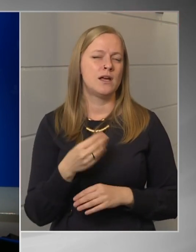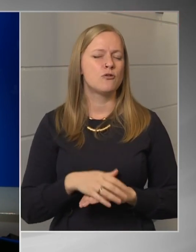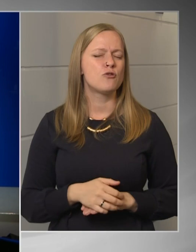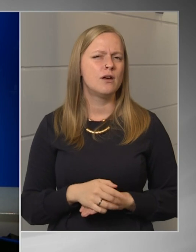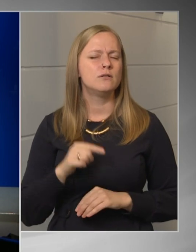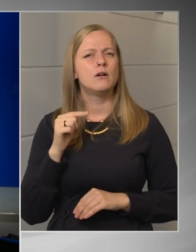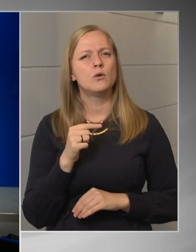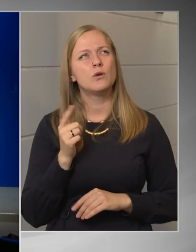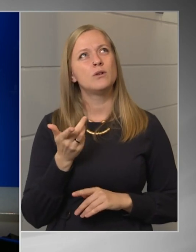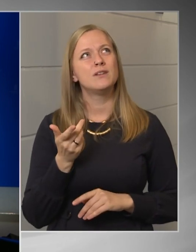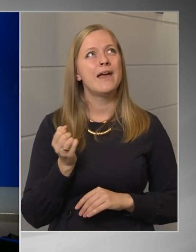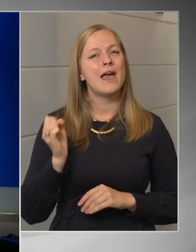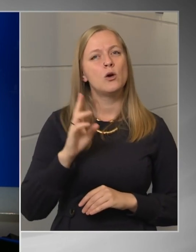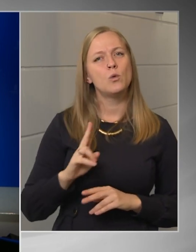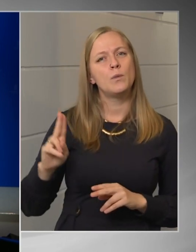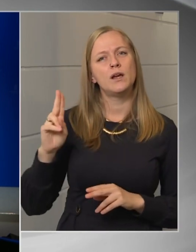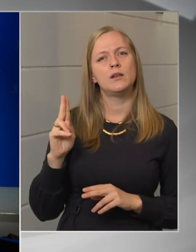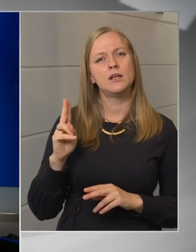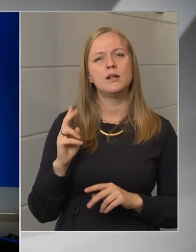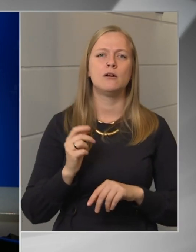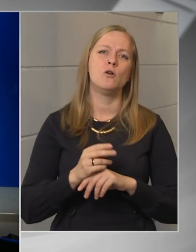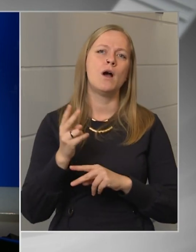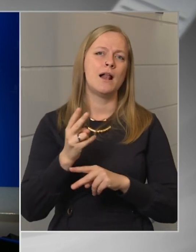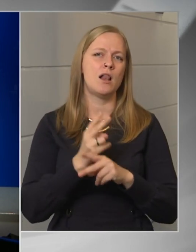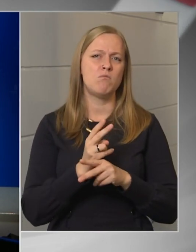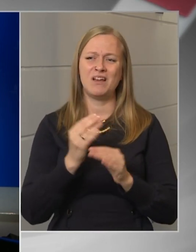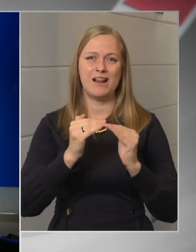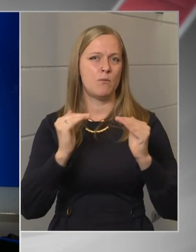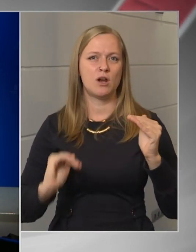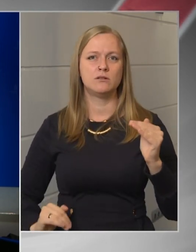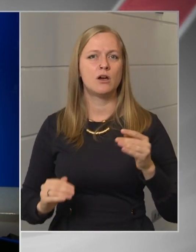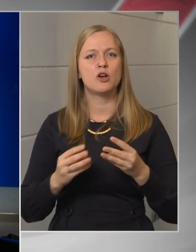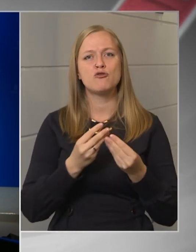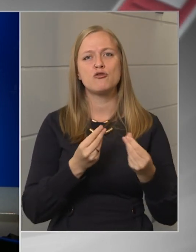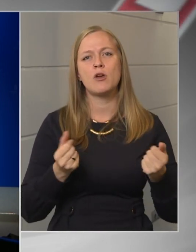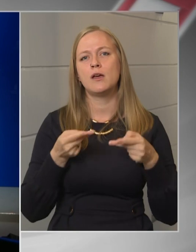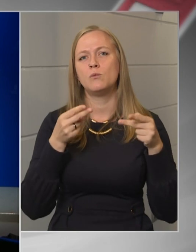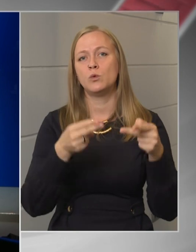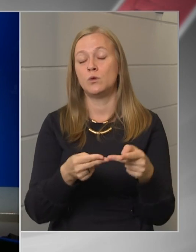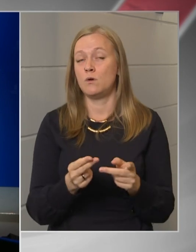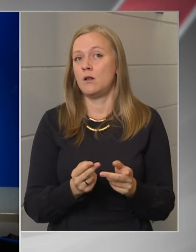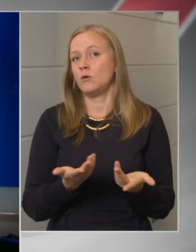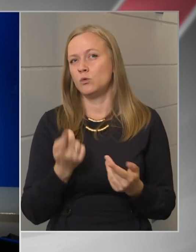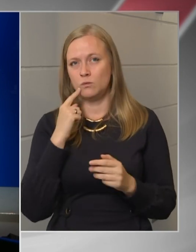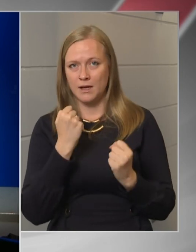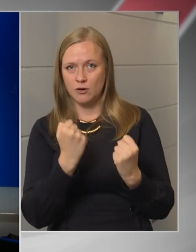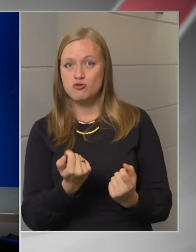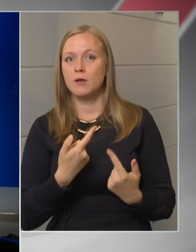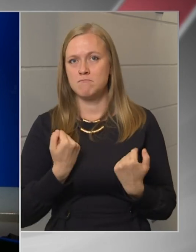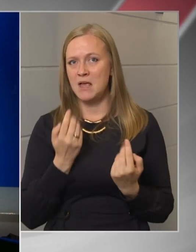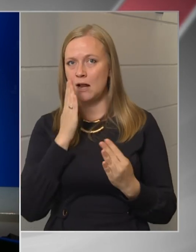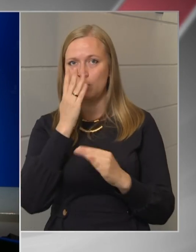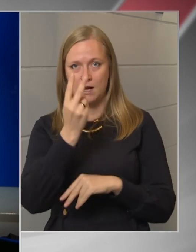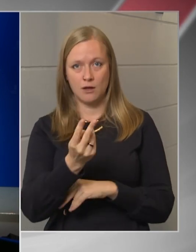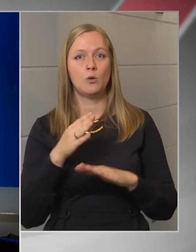Európai Unió tagállamai lemaradnak a sejem útról. Meg tudja erősíteni, hogy mi viszont előrelátóak vagyunk és maradunk?